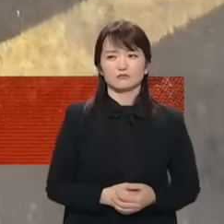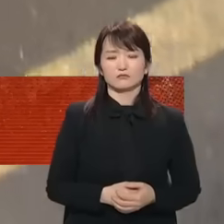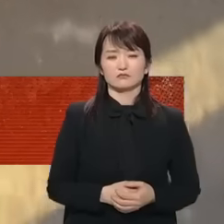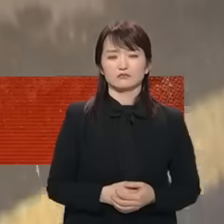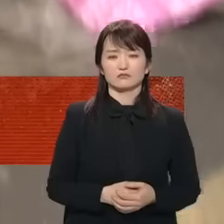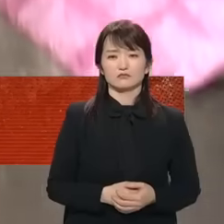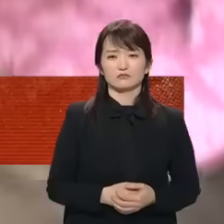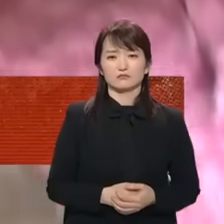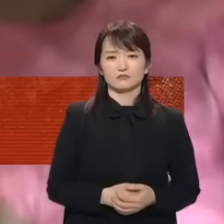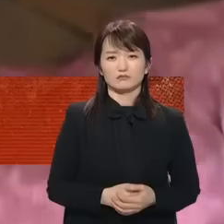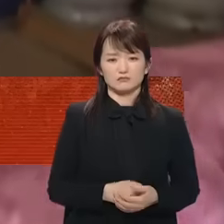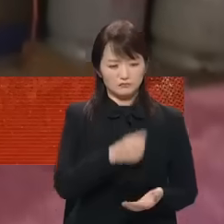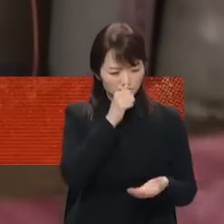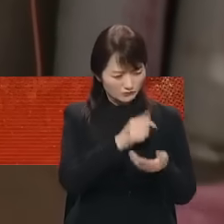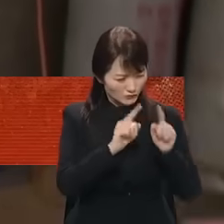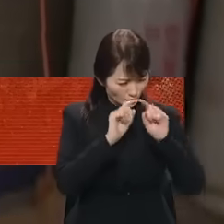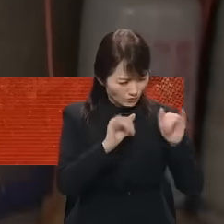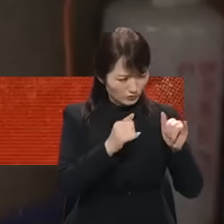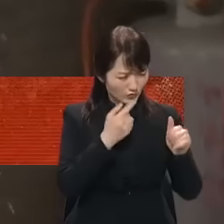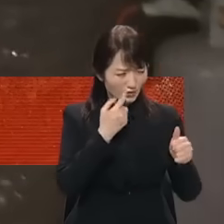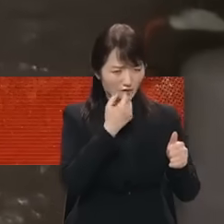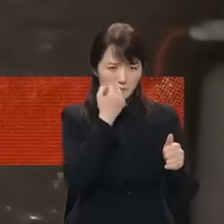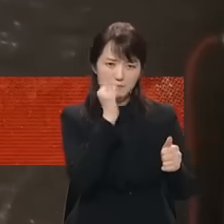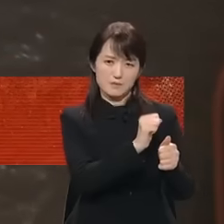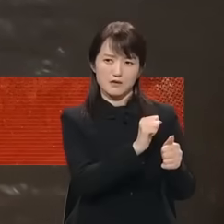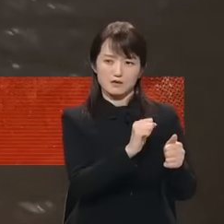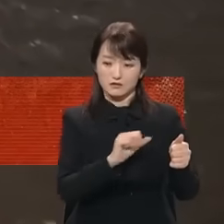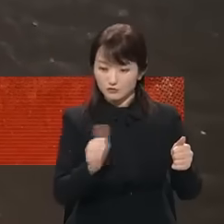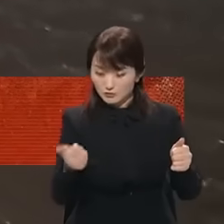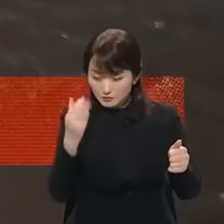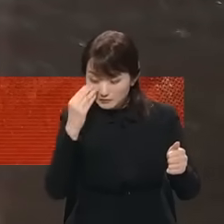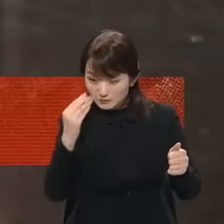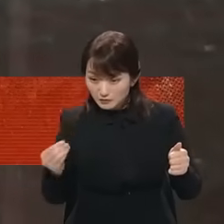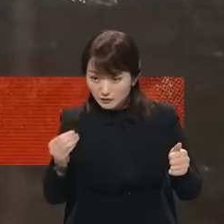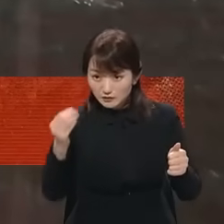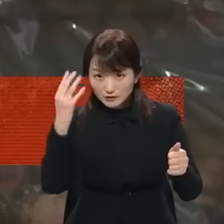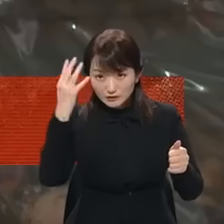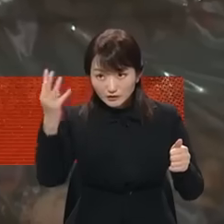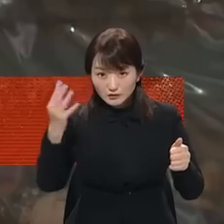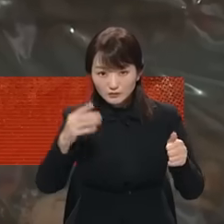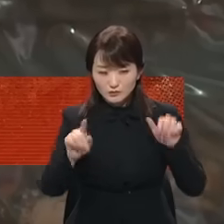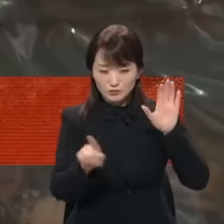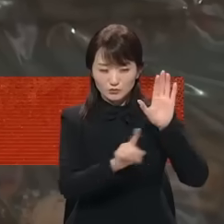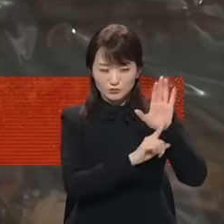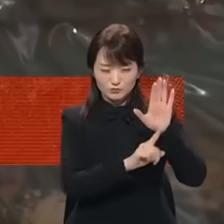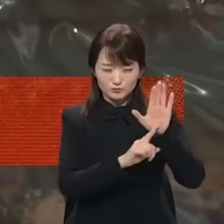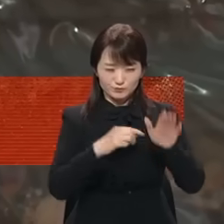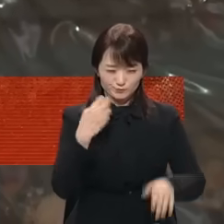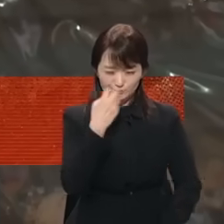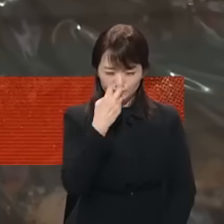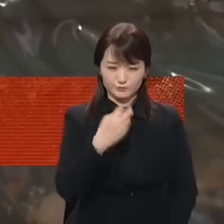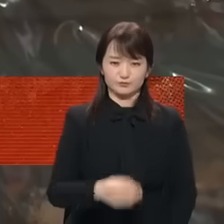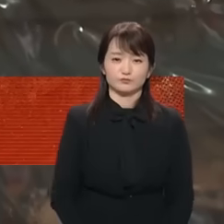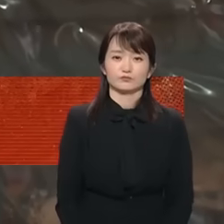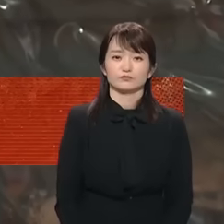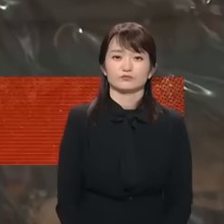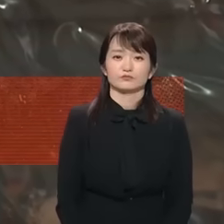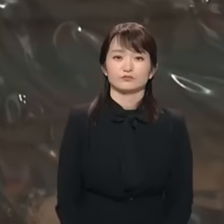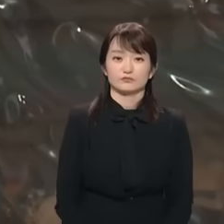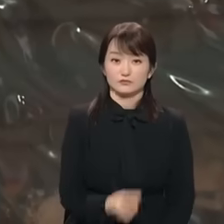명확해 보이는 그런 용의자가 있기 때문에 시신발견 나을만의 공개 수배가 내려졌습니다 자 금방